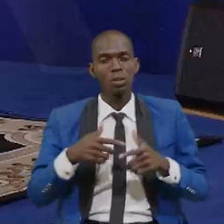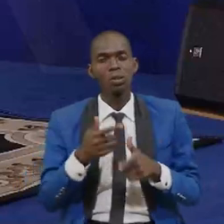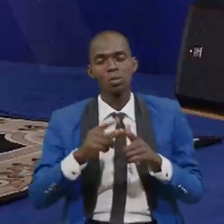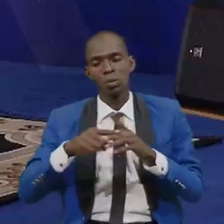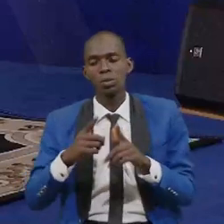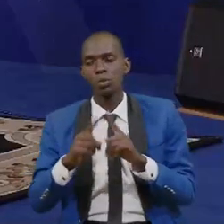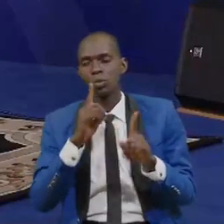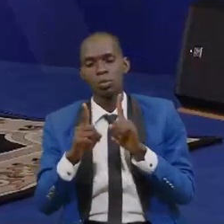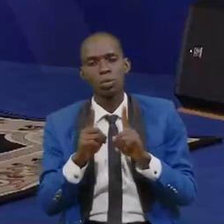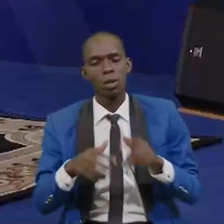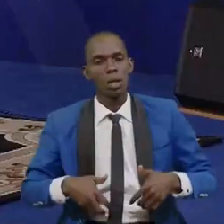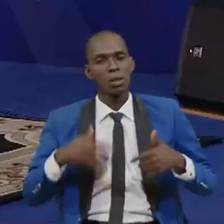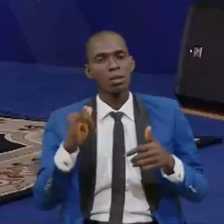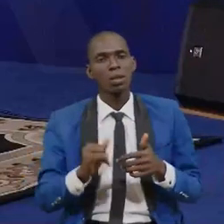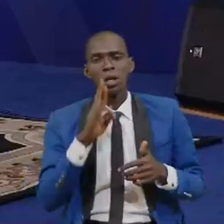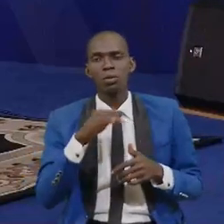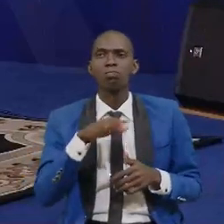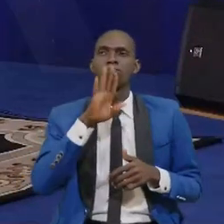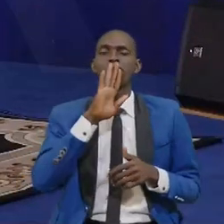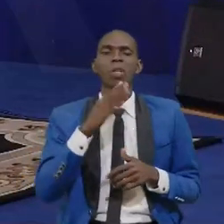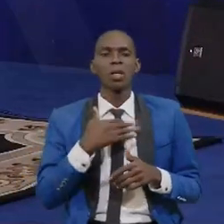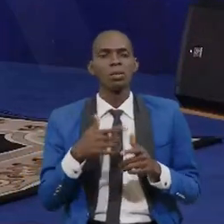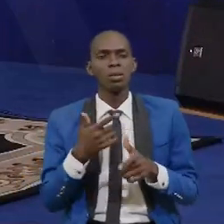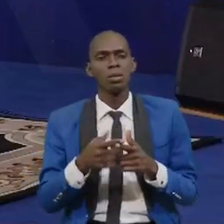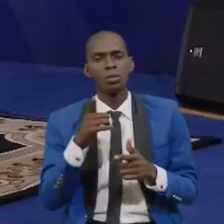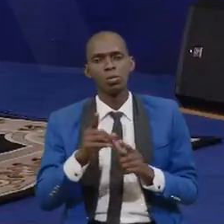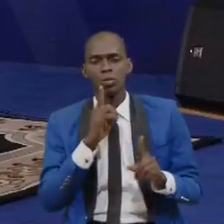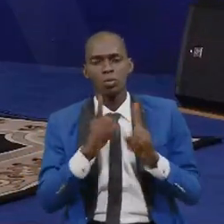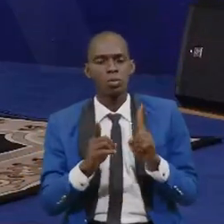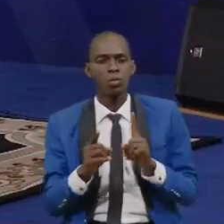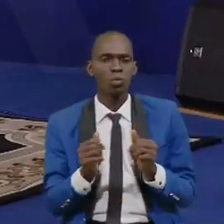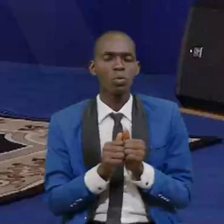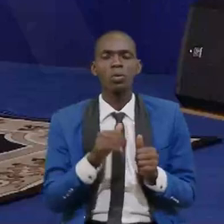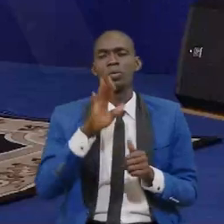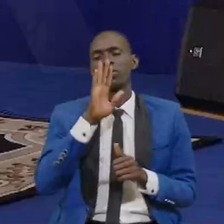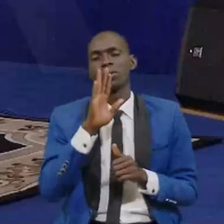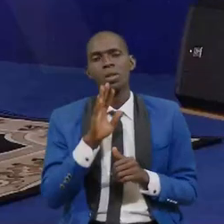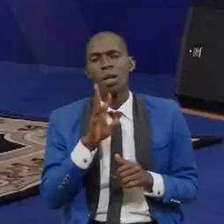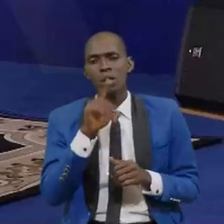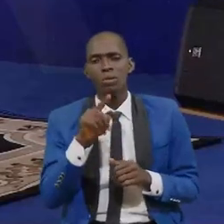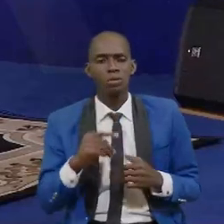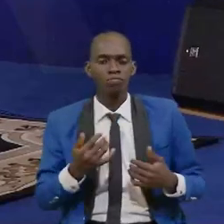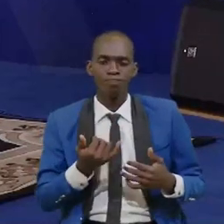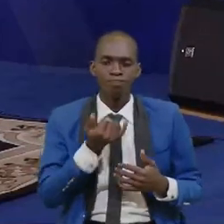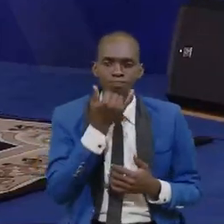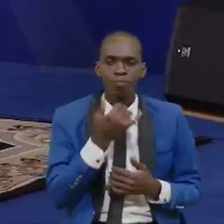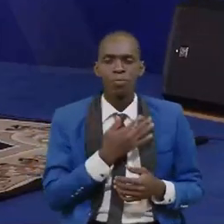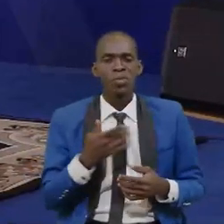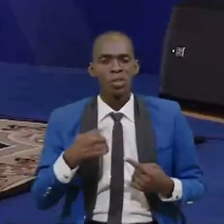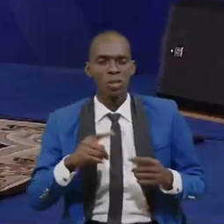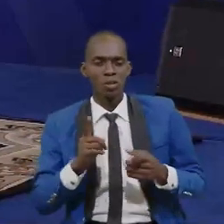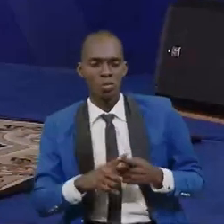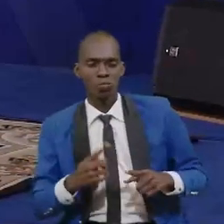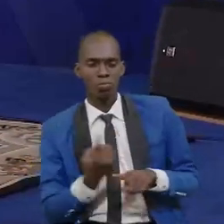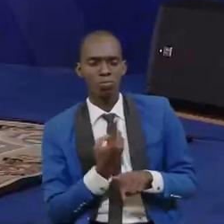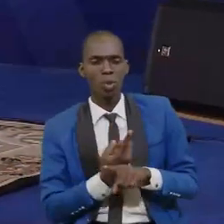dis? Est-ce que tu es frustré et tu dis ce que tu dis? Est-ce que tu es offensé et tu essaies de te